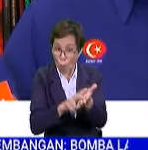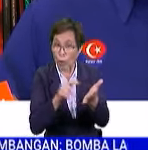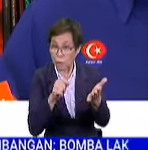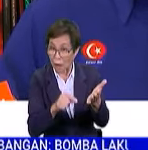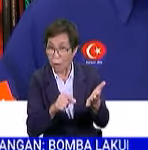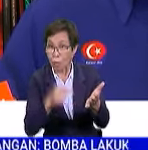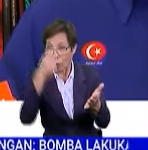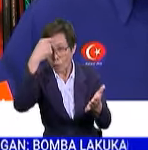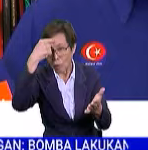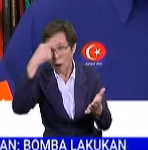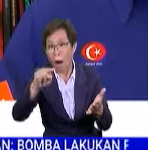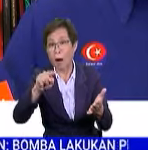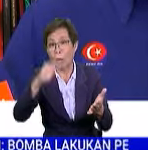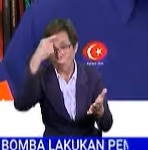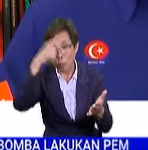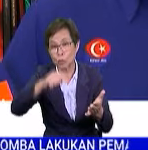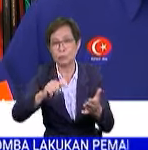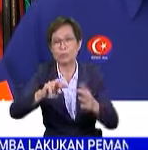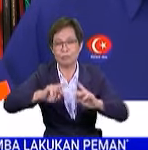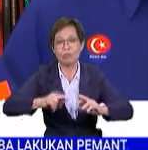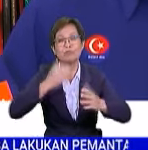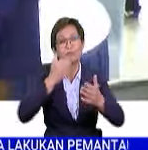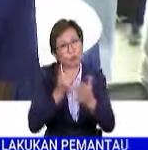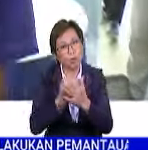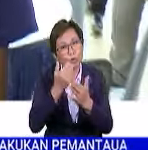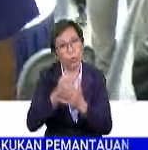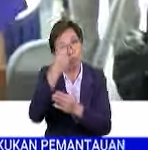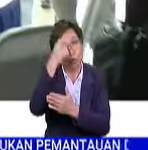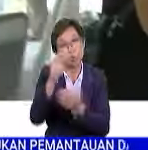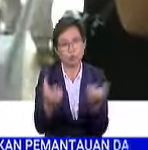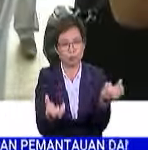semata-mata akan mendatangkan kebaikan kepada BN.